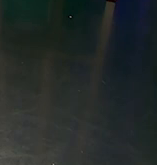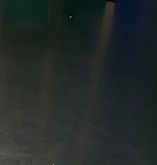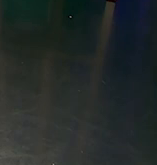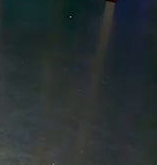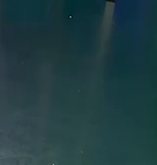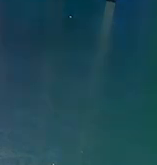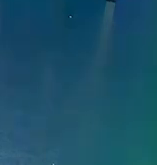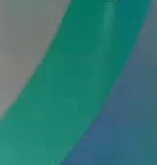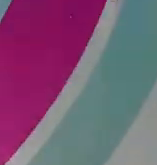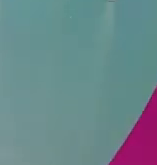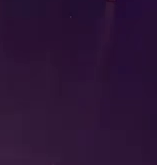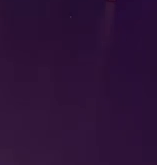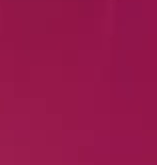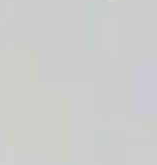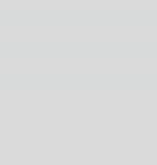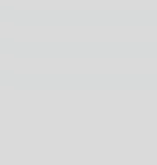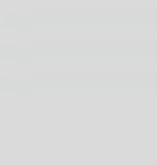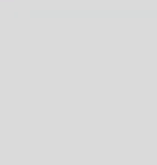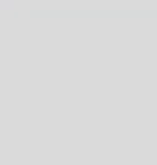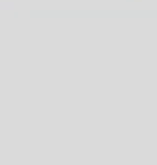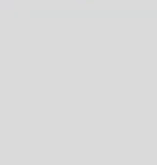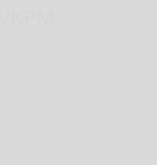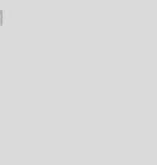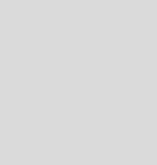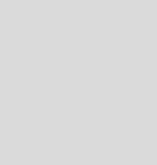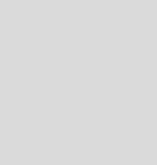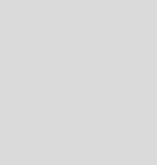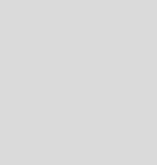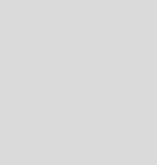ketinggian, makin kurang